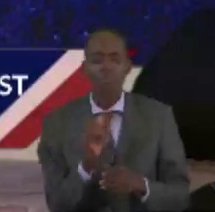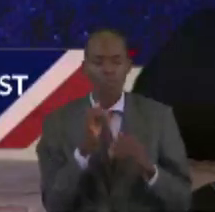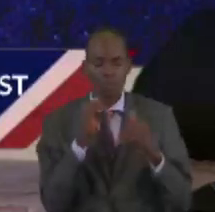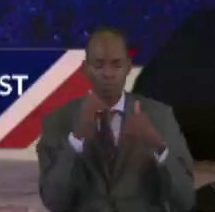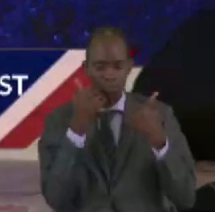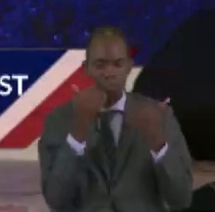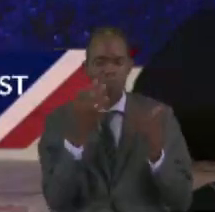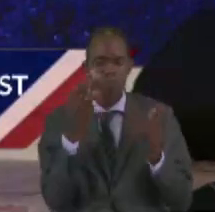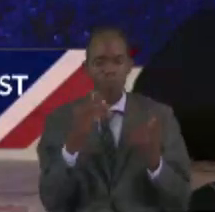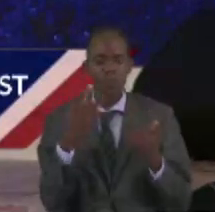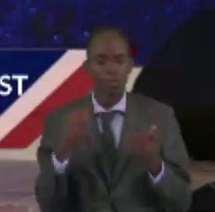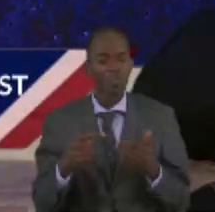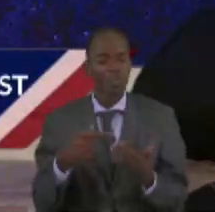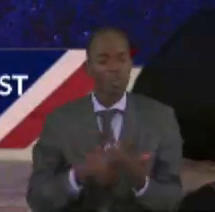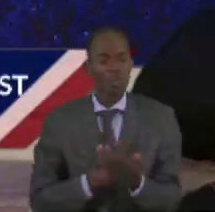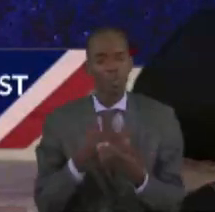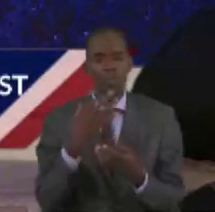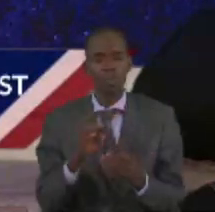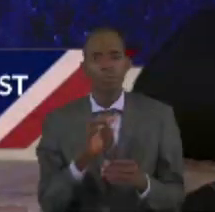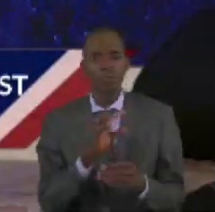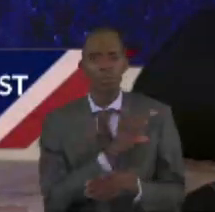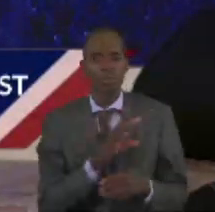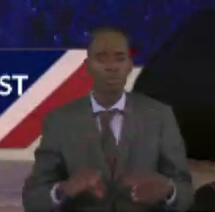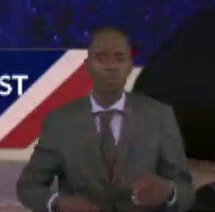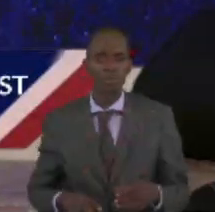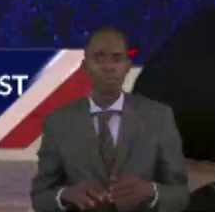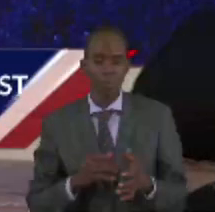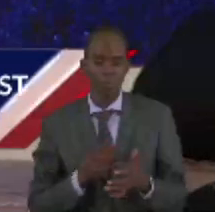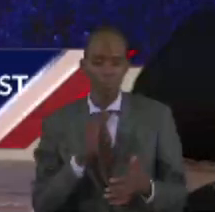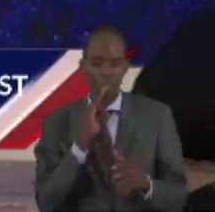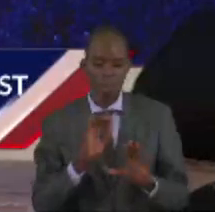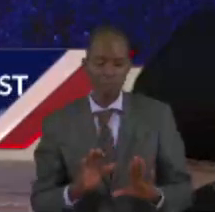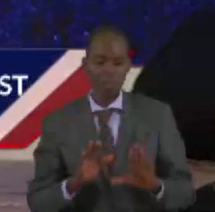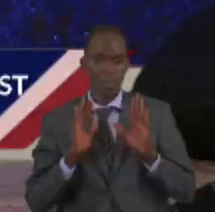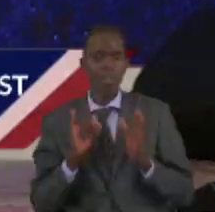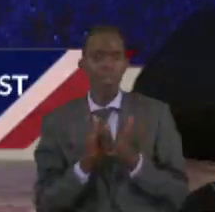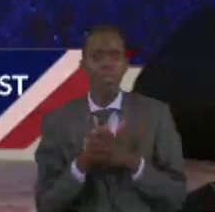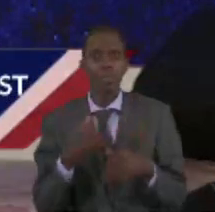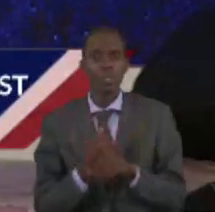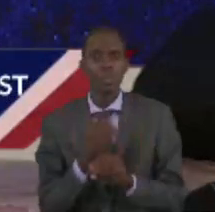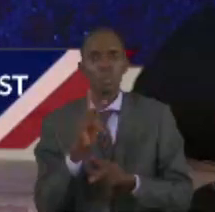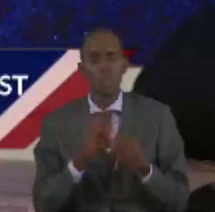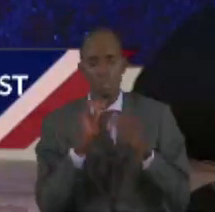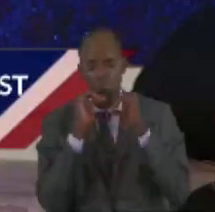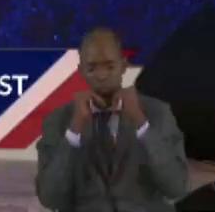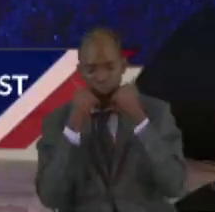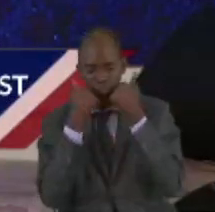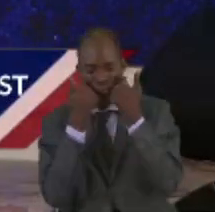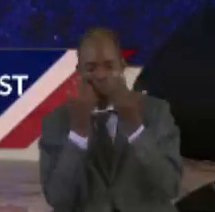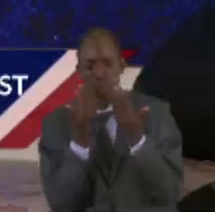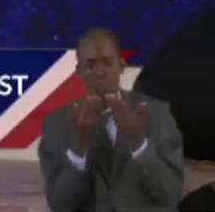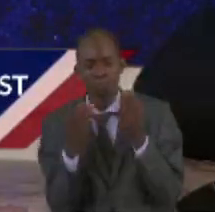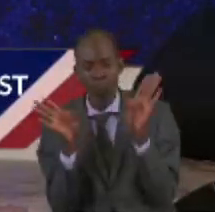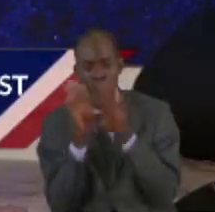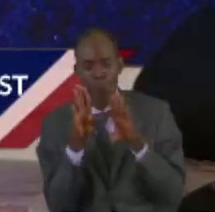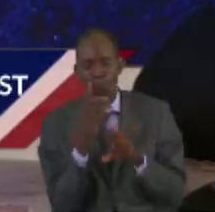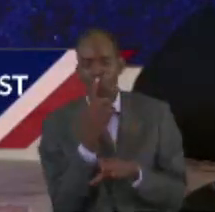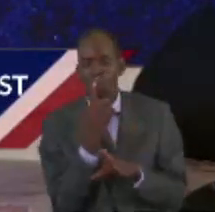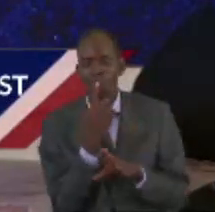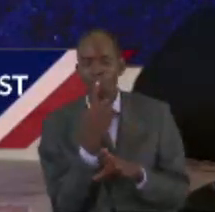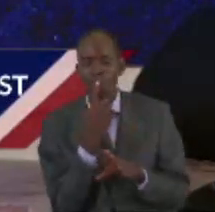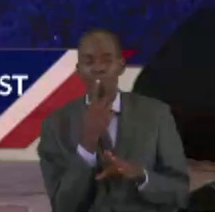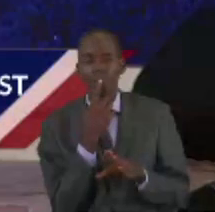Romains 1, 16. Car je n'ai point honte de l'évangile. C'est la peur